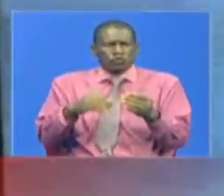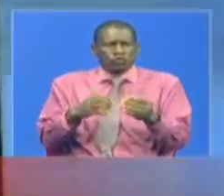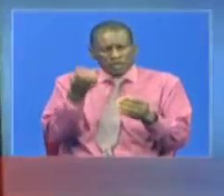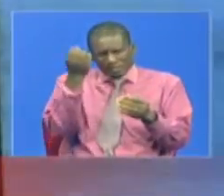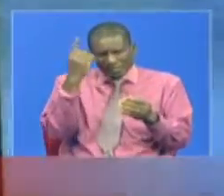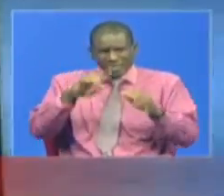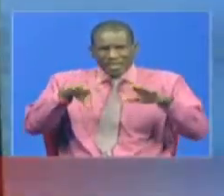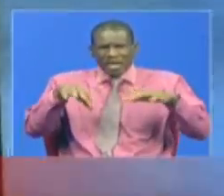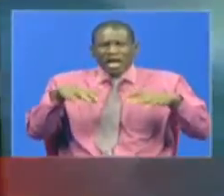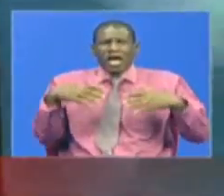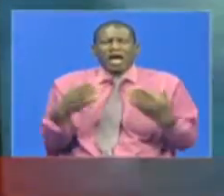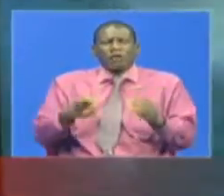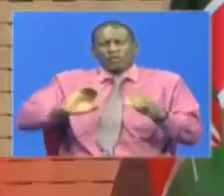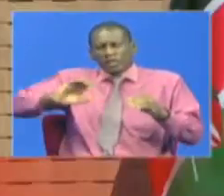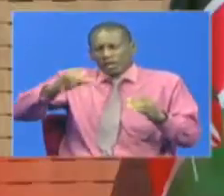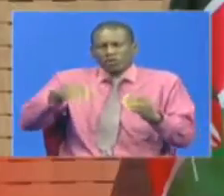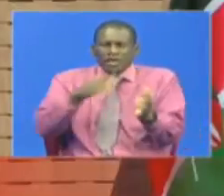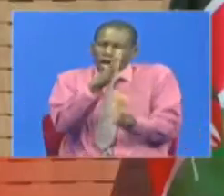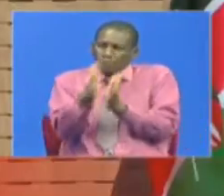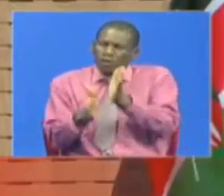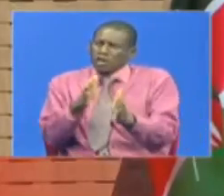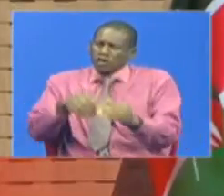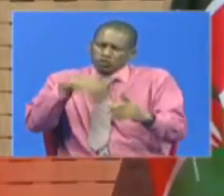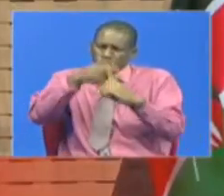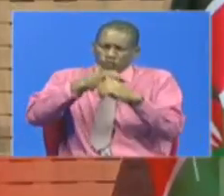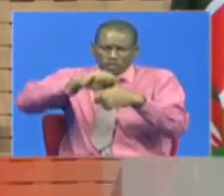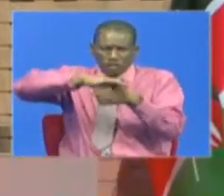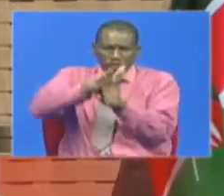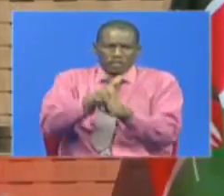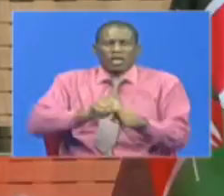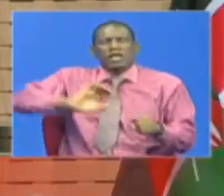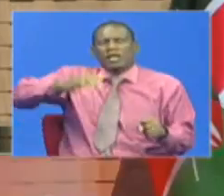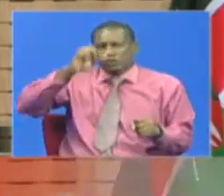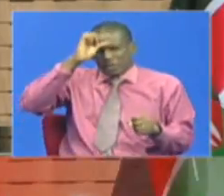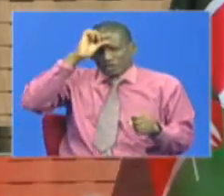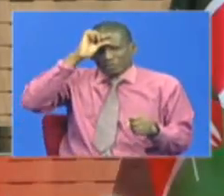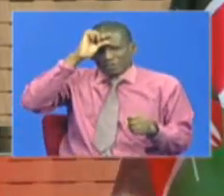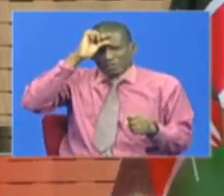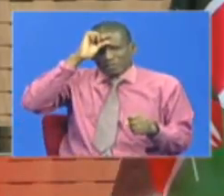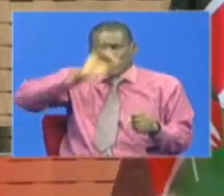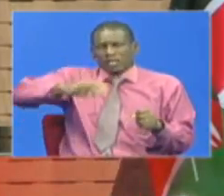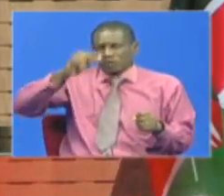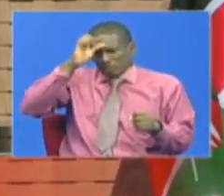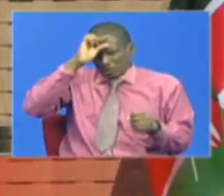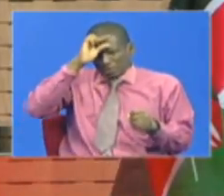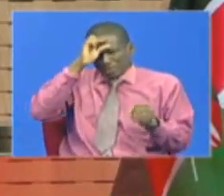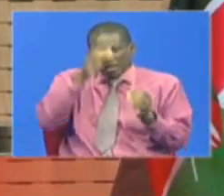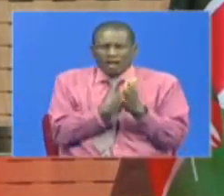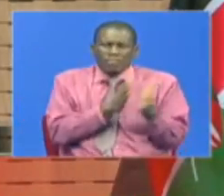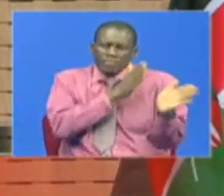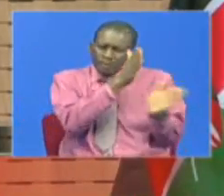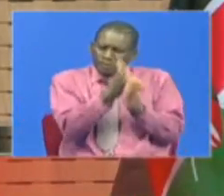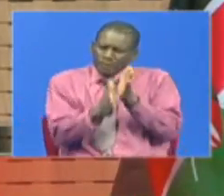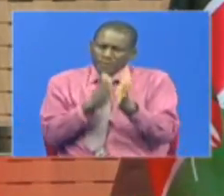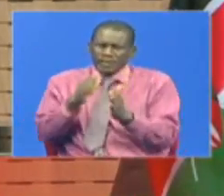na COVID-19. County governments and their readiness to respond